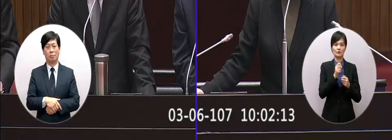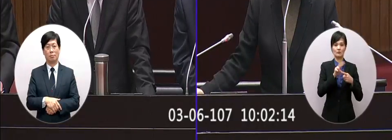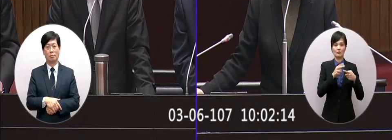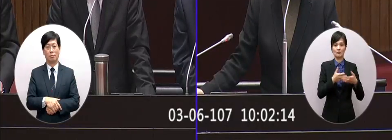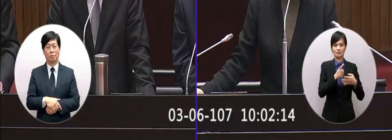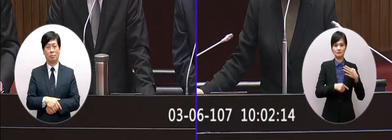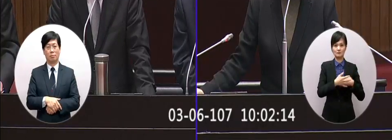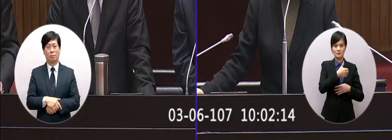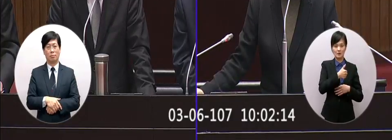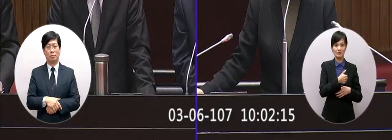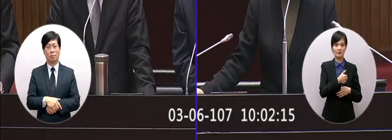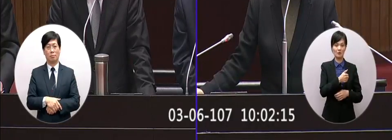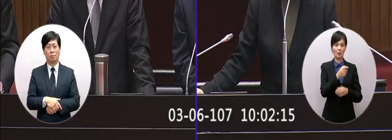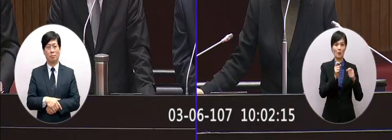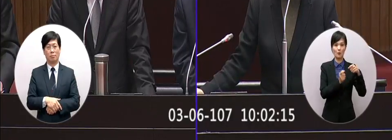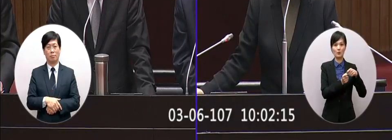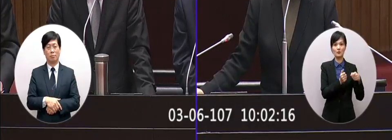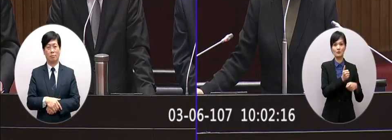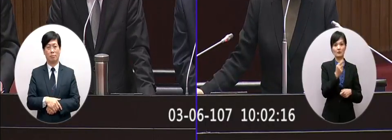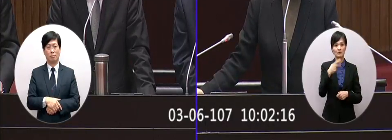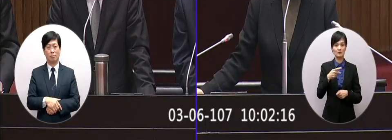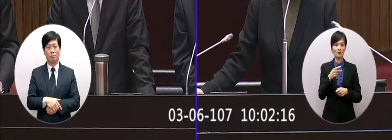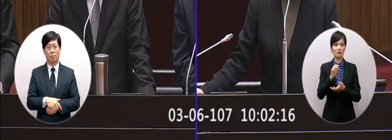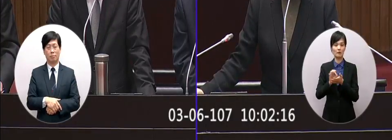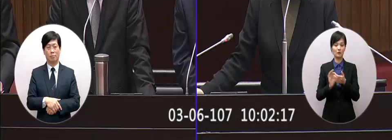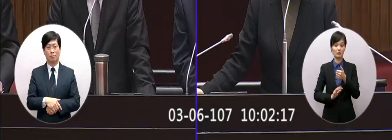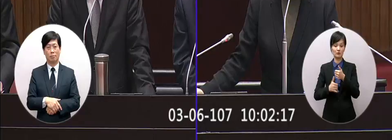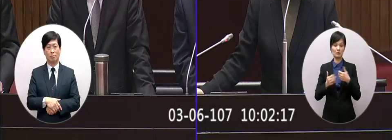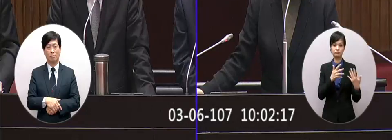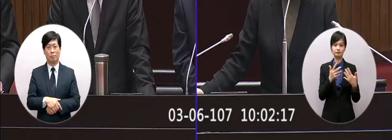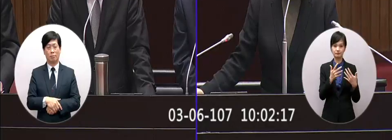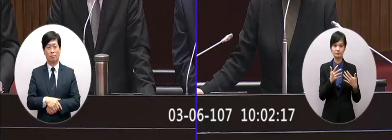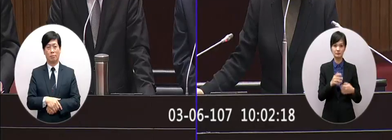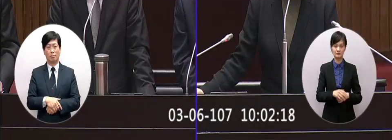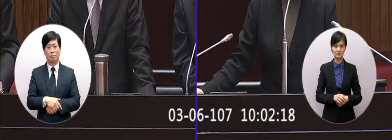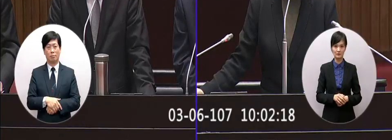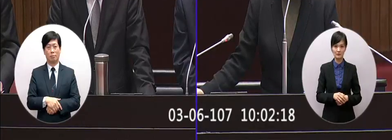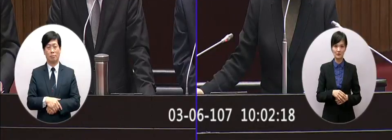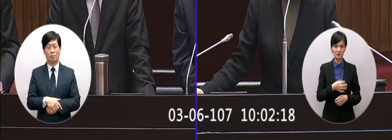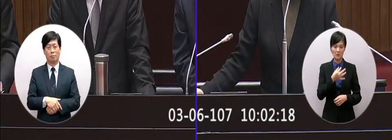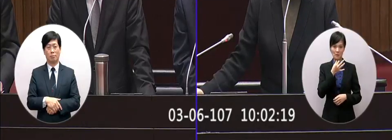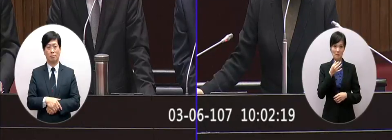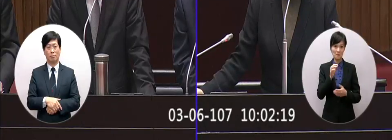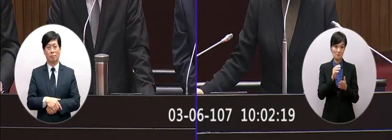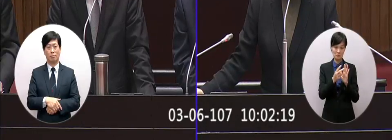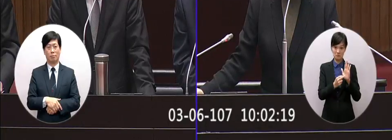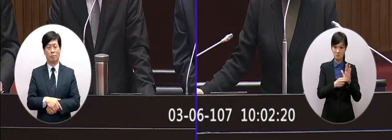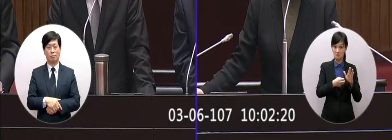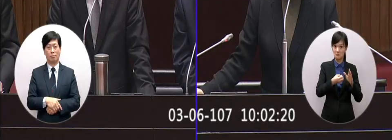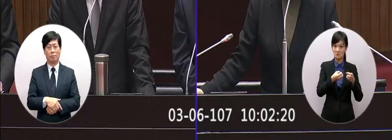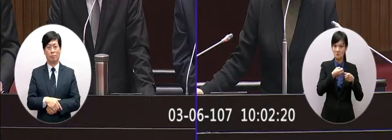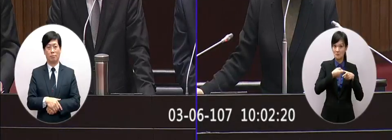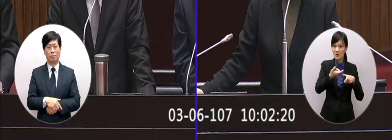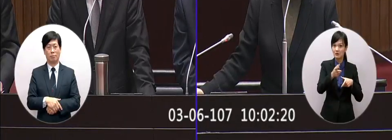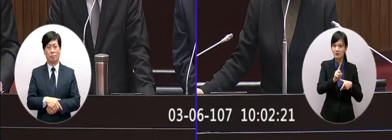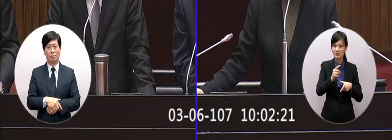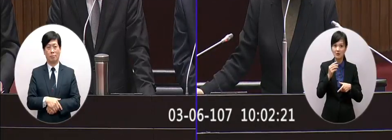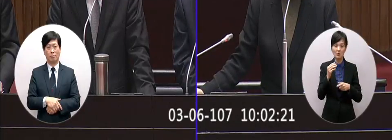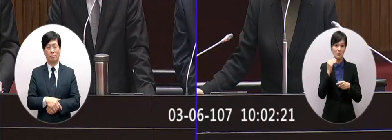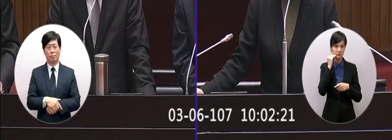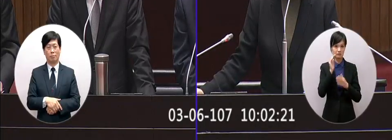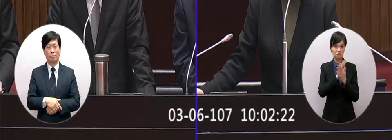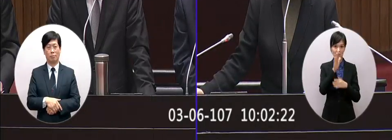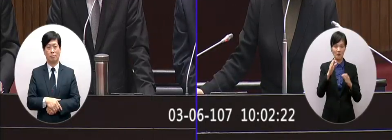杰成跟费鸿泰委员的对话。他说，万一外国政府倒债了，我们银行承